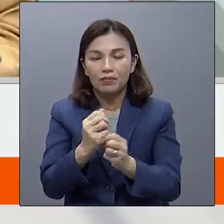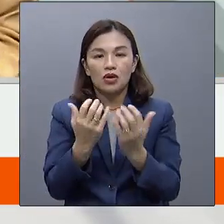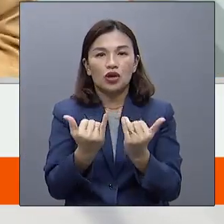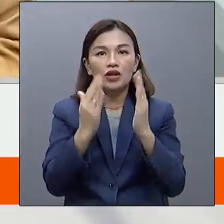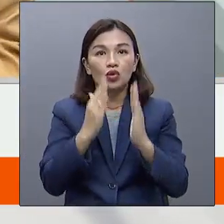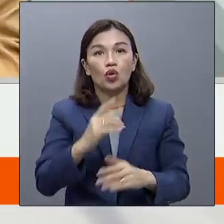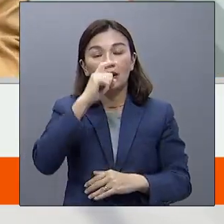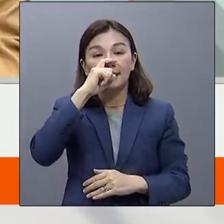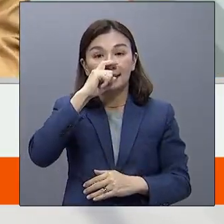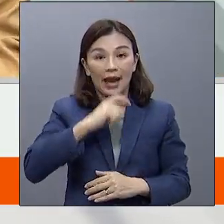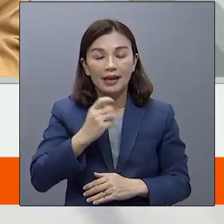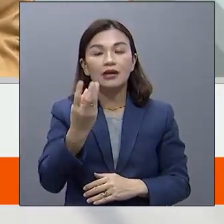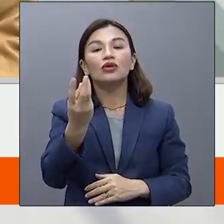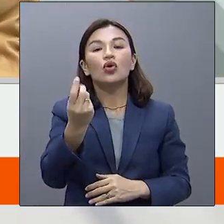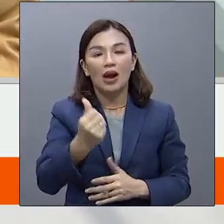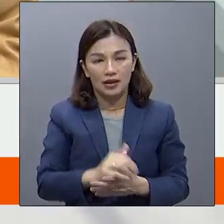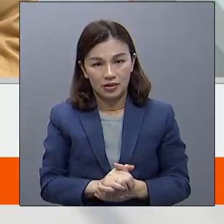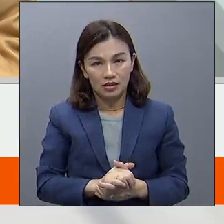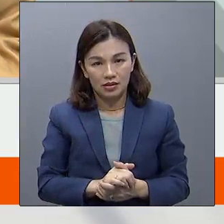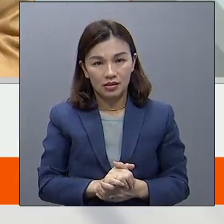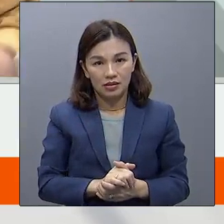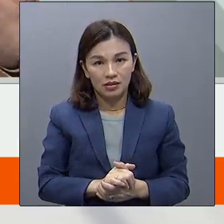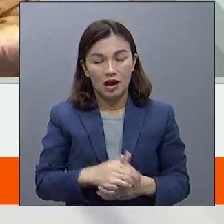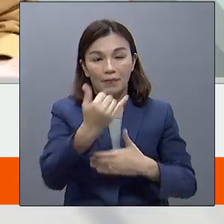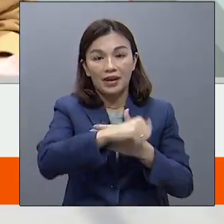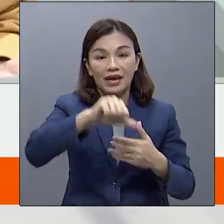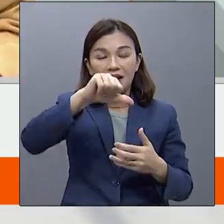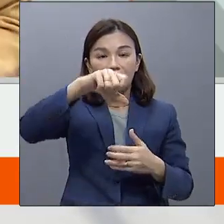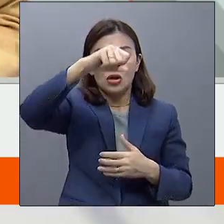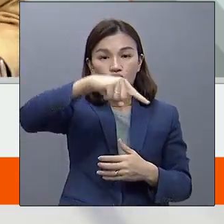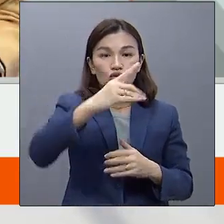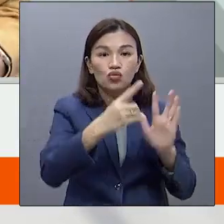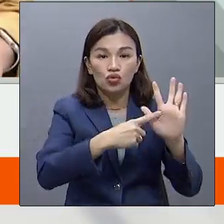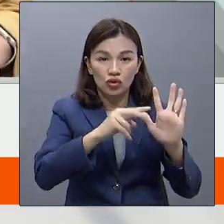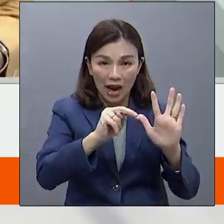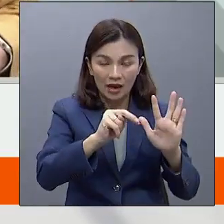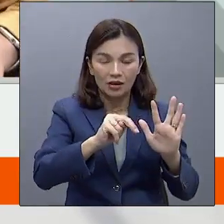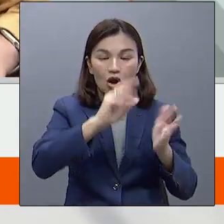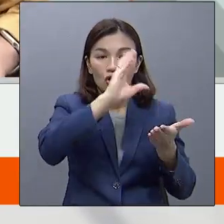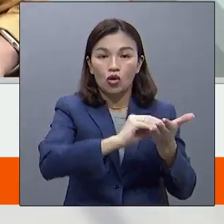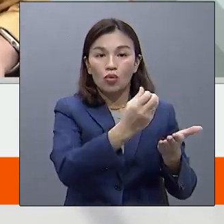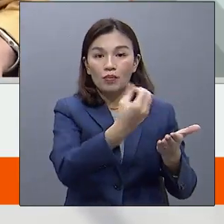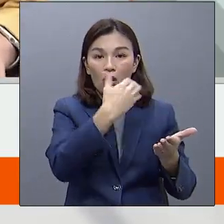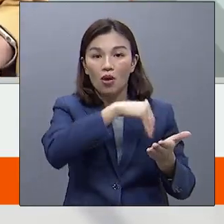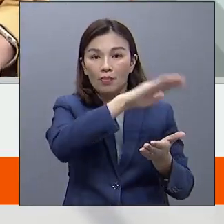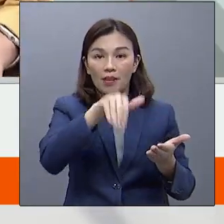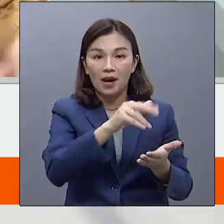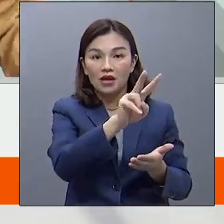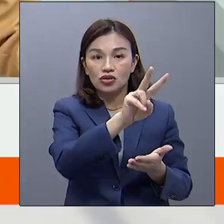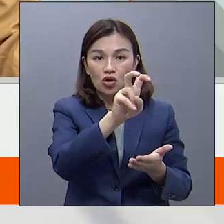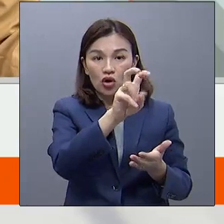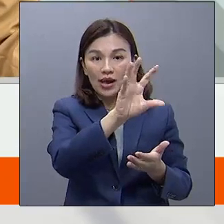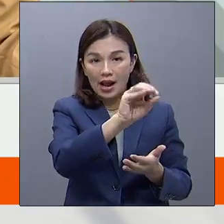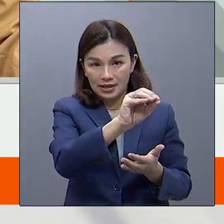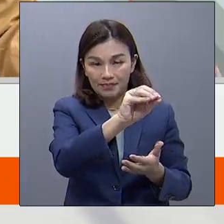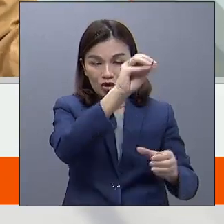ไทยจำนวนเท่าไหร่ที่เดินทางออกจากซูดานนะคะเพราะว่าตอนแรกเราเราได้รับข้อมูลบอกว่ามีคนไทยอยู่ประมาณ 250คน